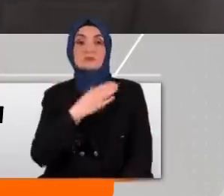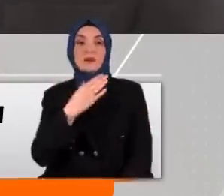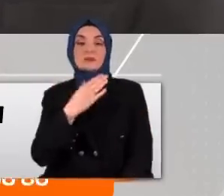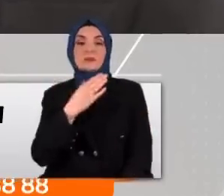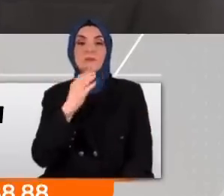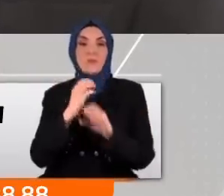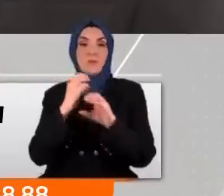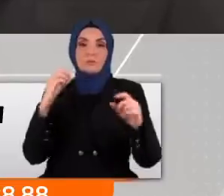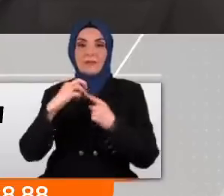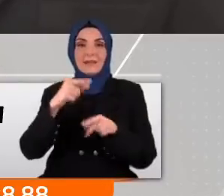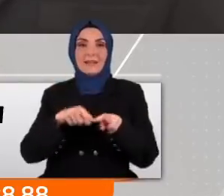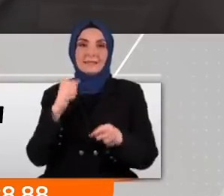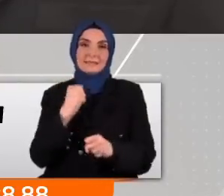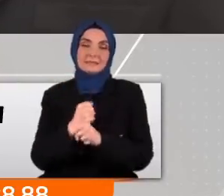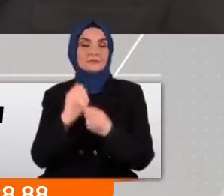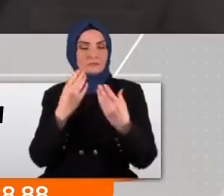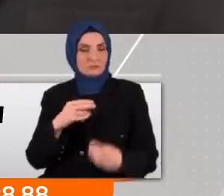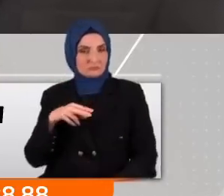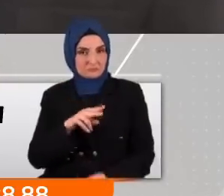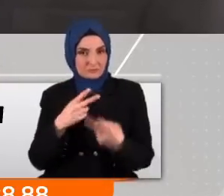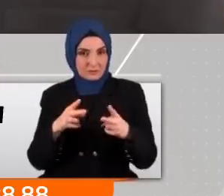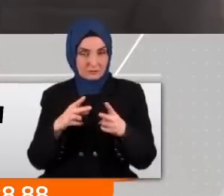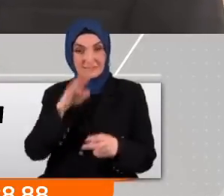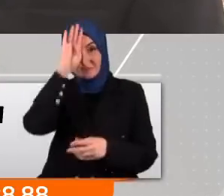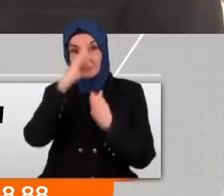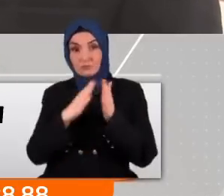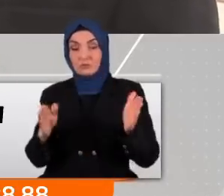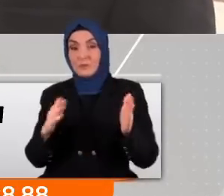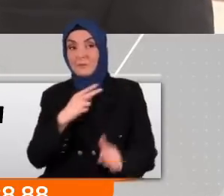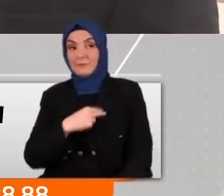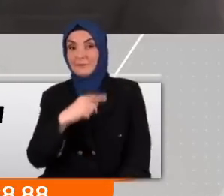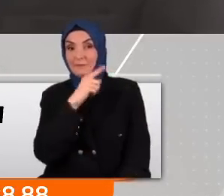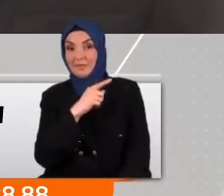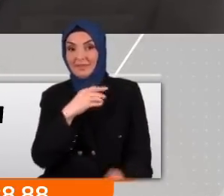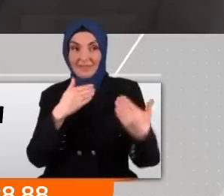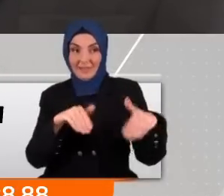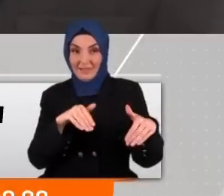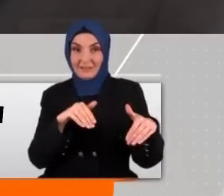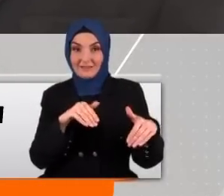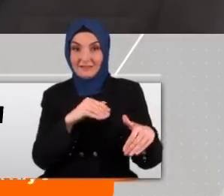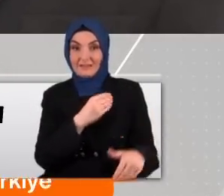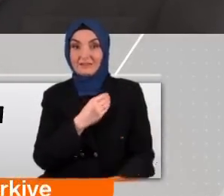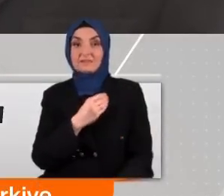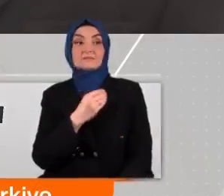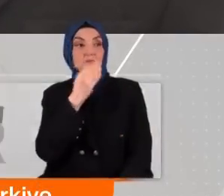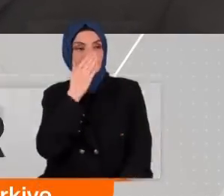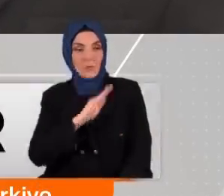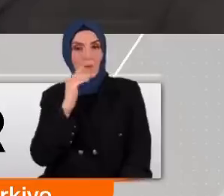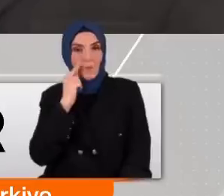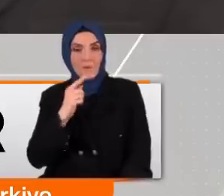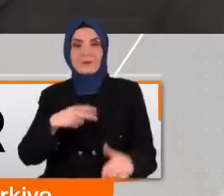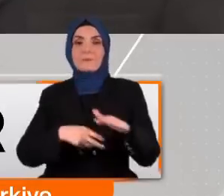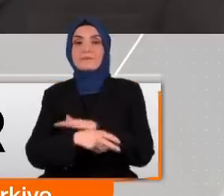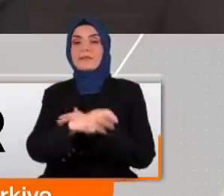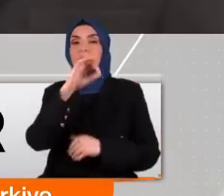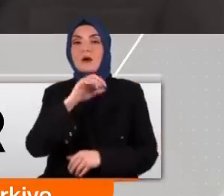ulaşma imkanları olacak. Eğer ki İstanbul Büyükşehir Belediyesi herhangi bir şekilde bir engelleme yapmazsa metro istasyonunda da Atatürk Havalimanı ve